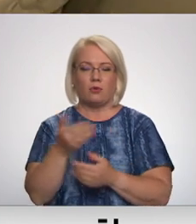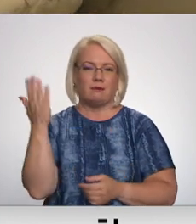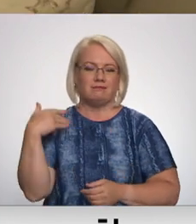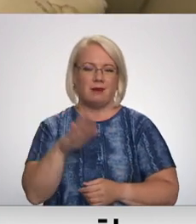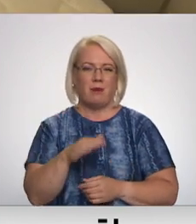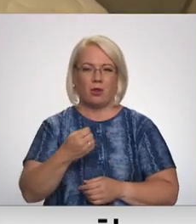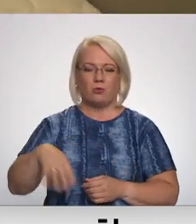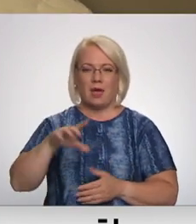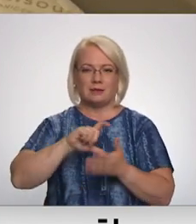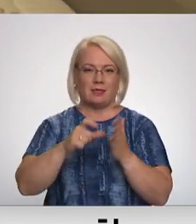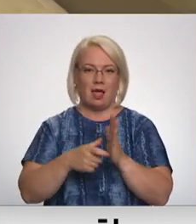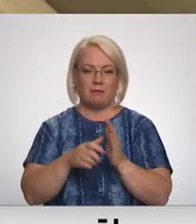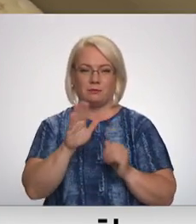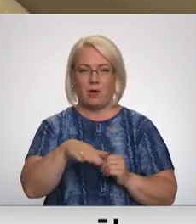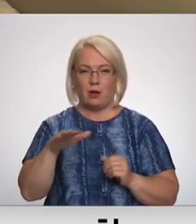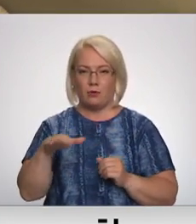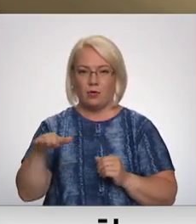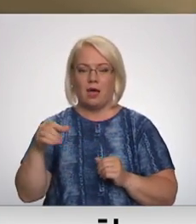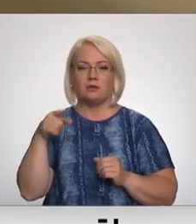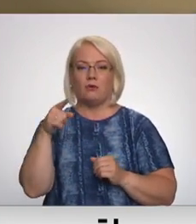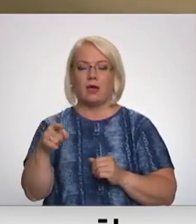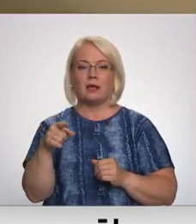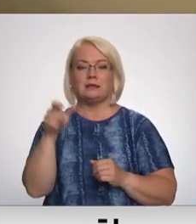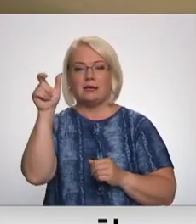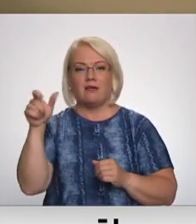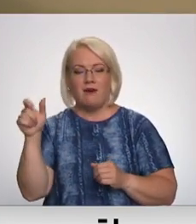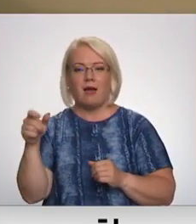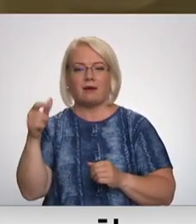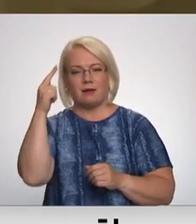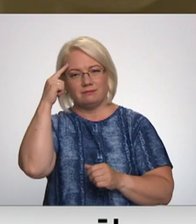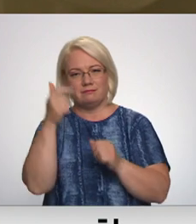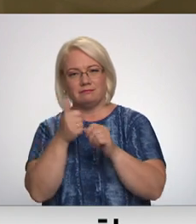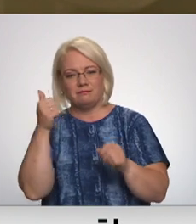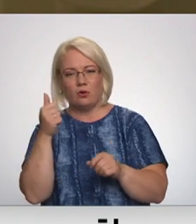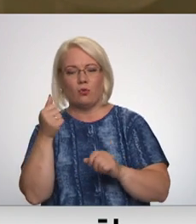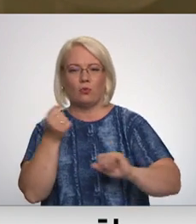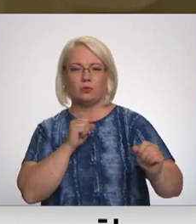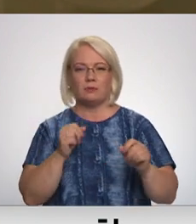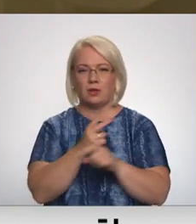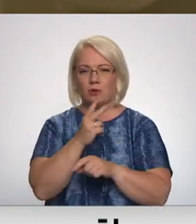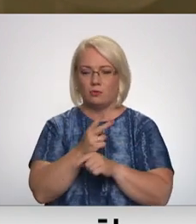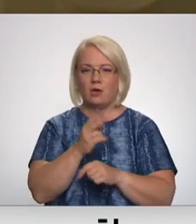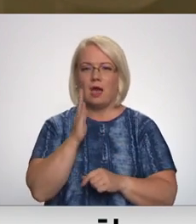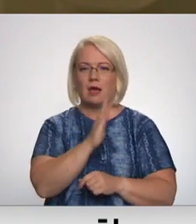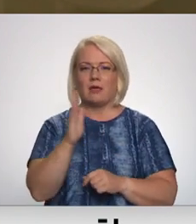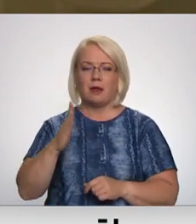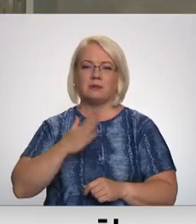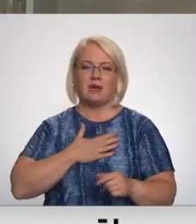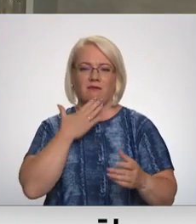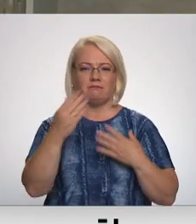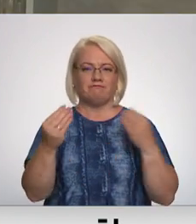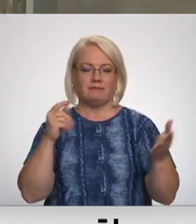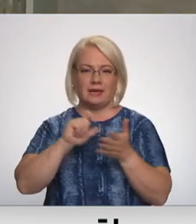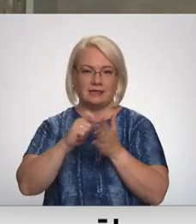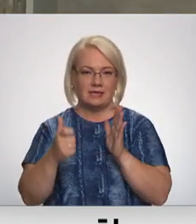telpas Rēzeknē, tagad 16 cilvēkiem ar garīgiem un funkcionāliem traucējumiem būs katram sava atsevišķa istaba ar sanitāro mezglu, kā